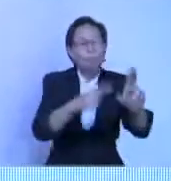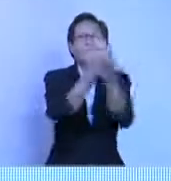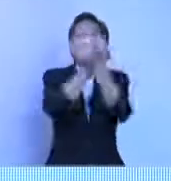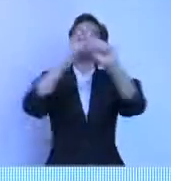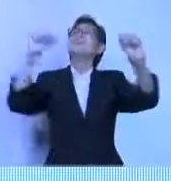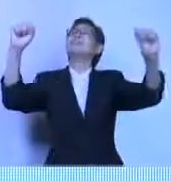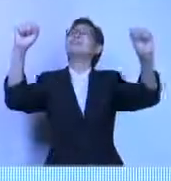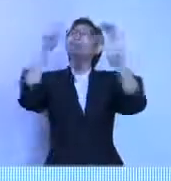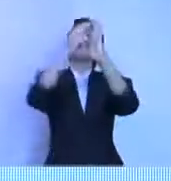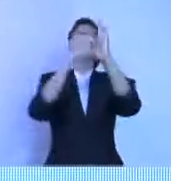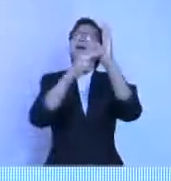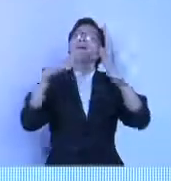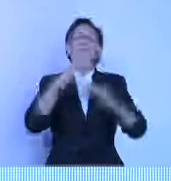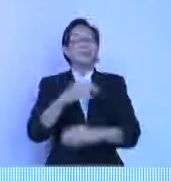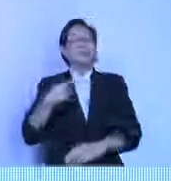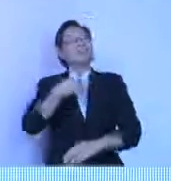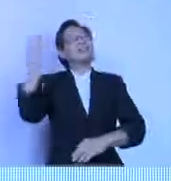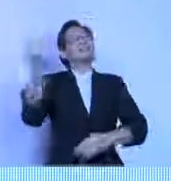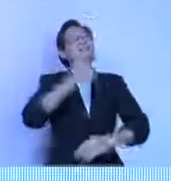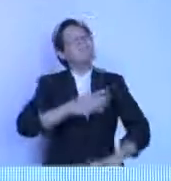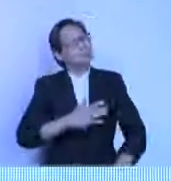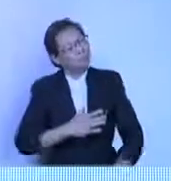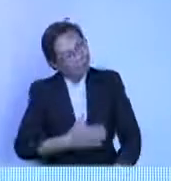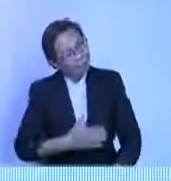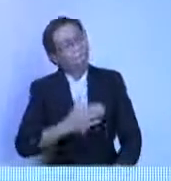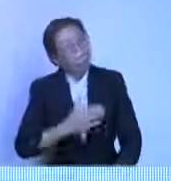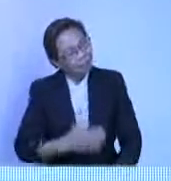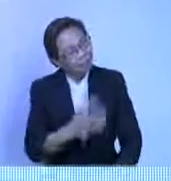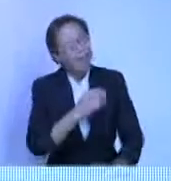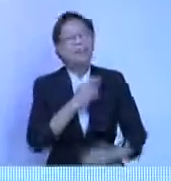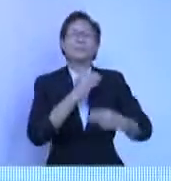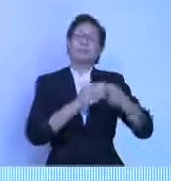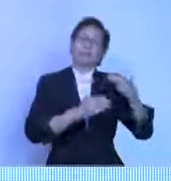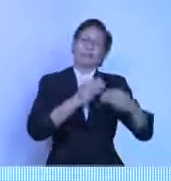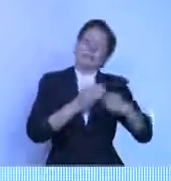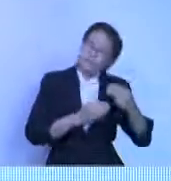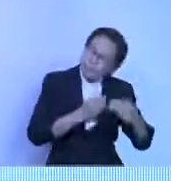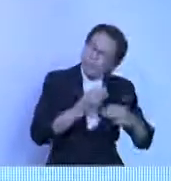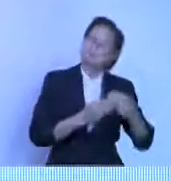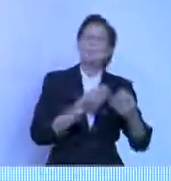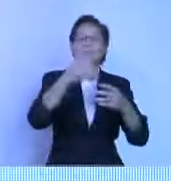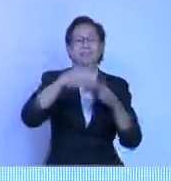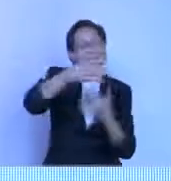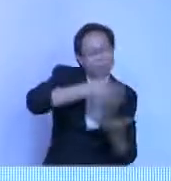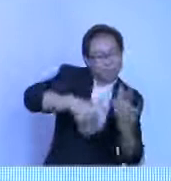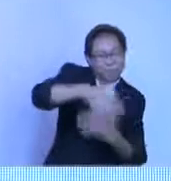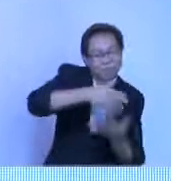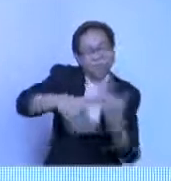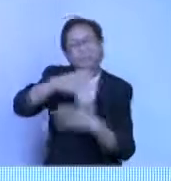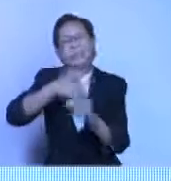undang-undang dan kita sentiasa bersopan dan berat Tata Susila dalam pergaulan kita